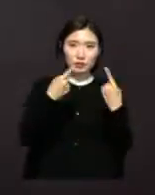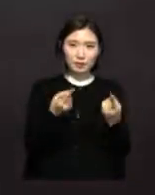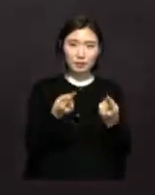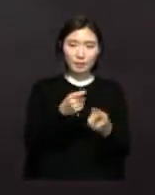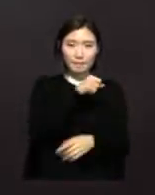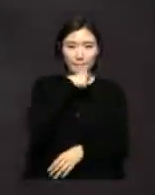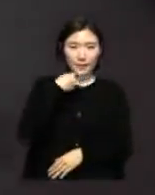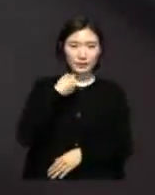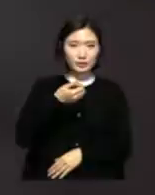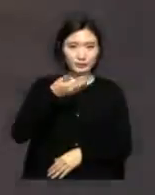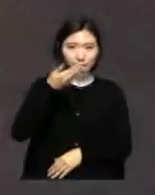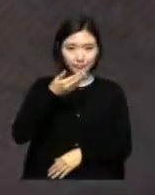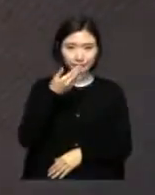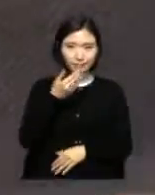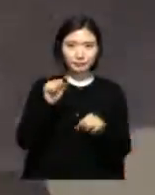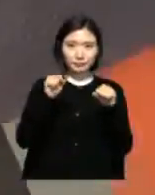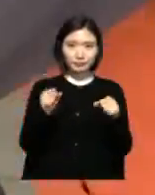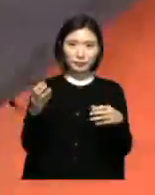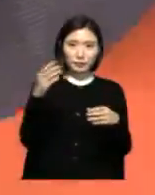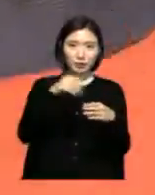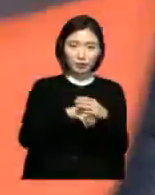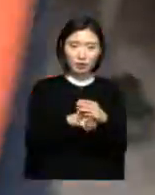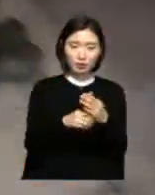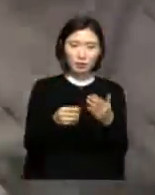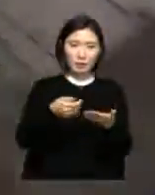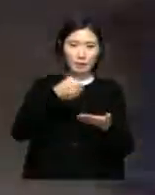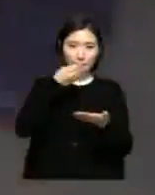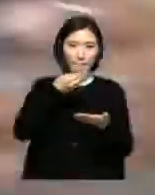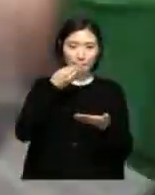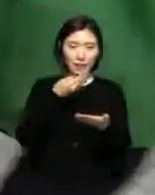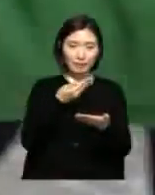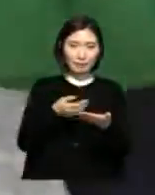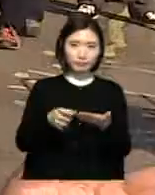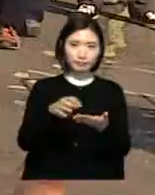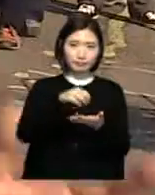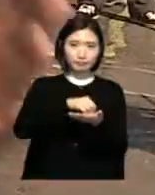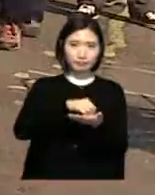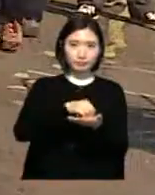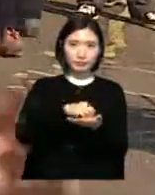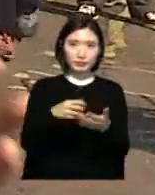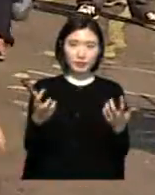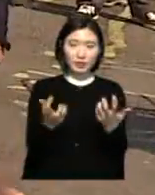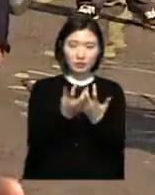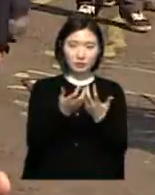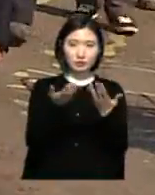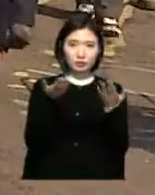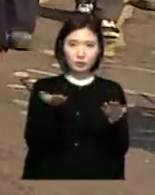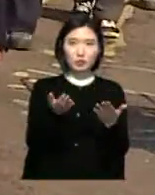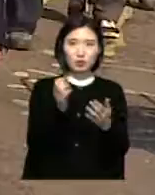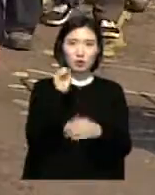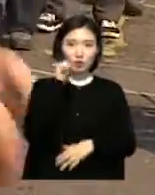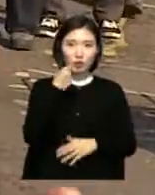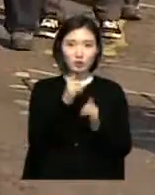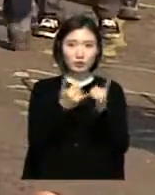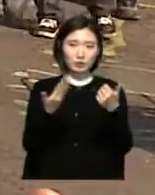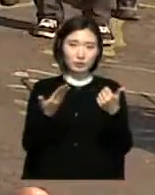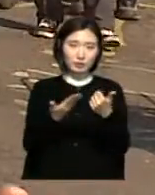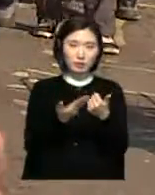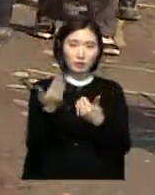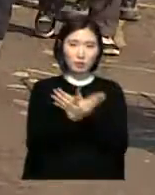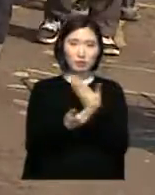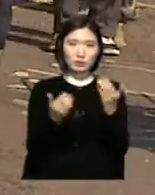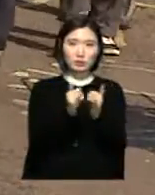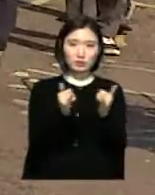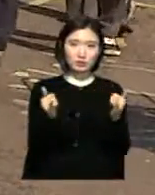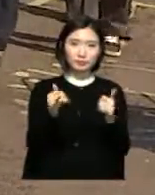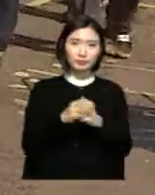맛있게 드시라는 인사가 담긴 듯 수북히 쌓인 밥에선 정이 느껴집니다. 그 어려운 사람들에게 봉사한 분들이